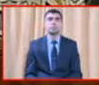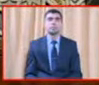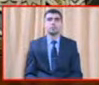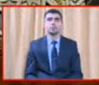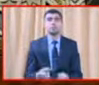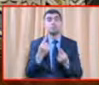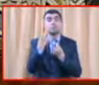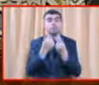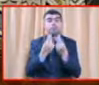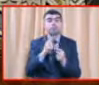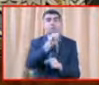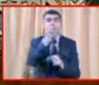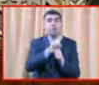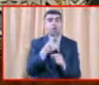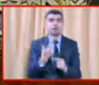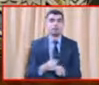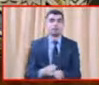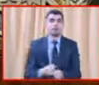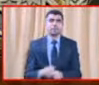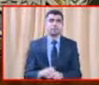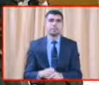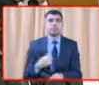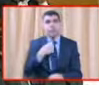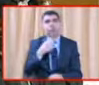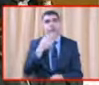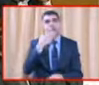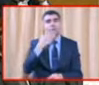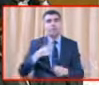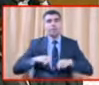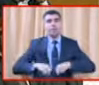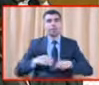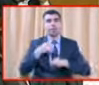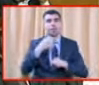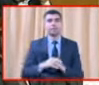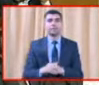تعقيب السيده النائبه. تفضلوا السيده النائبه. شكرا سيد الوزير،